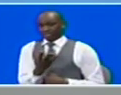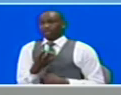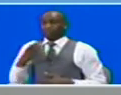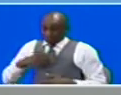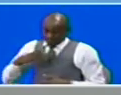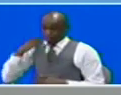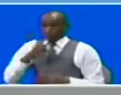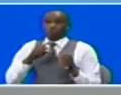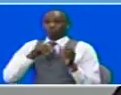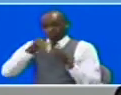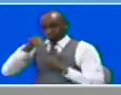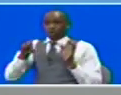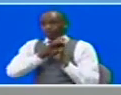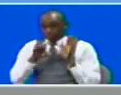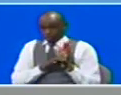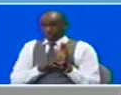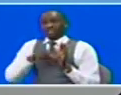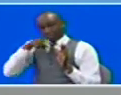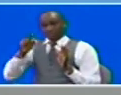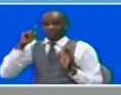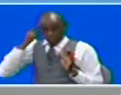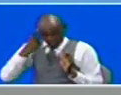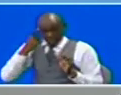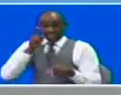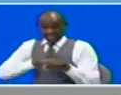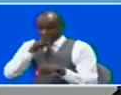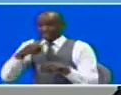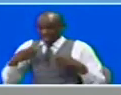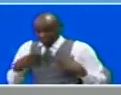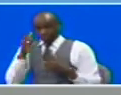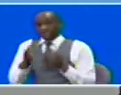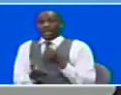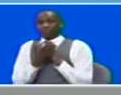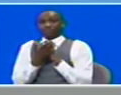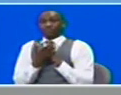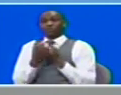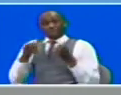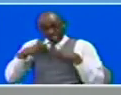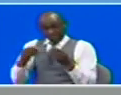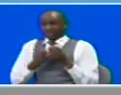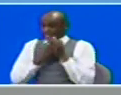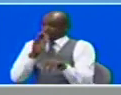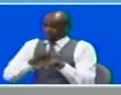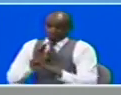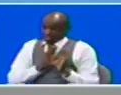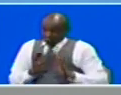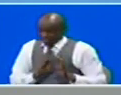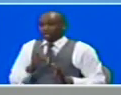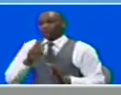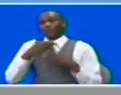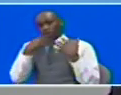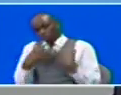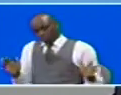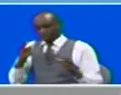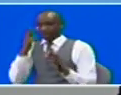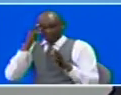waliotuundia katiba walikuwa nayo wakifikiria wakiunda ya kwamba itaweza kutupatia viongozi na maadili fulani, tutaweza kupoteza hayo,